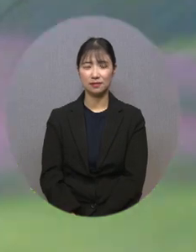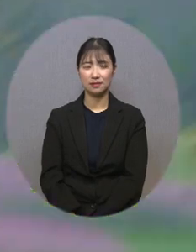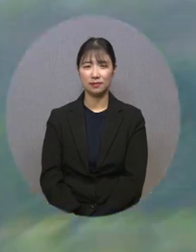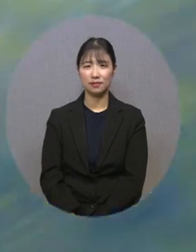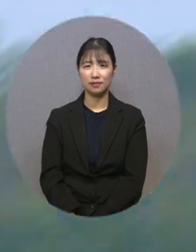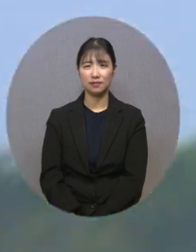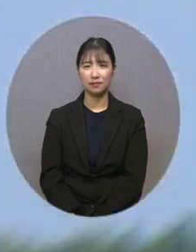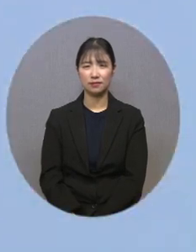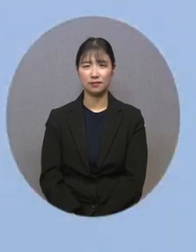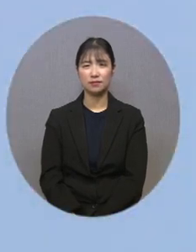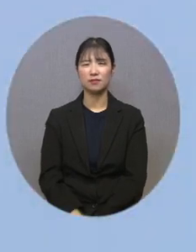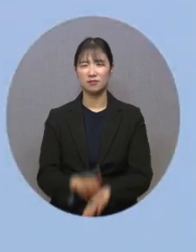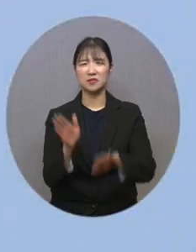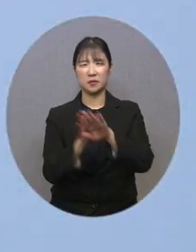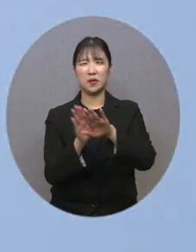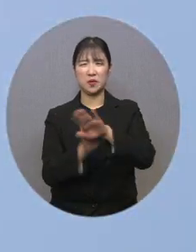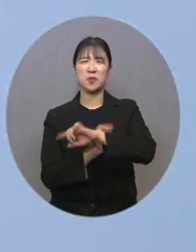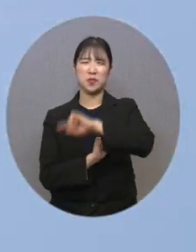어, 너무 왼쪽이다.